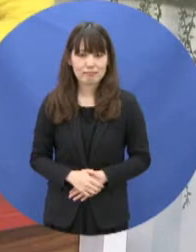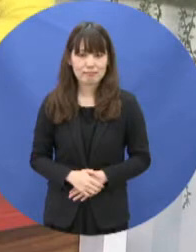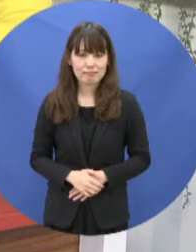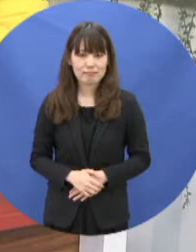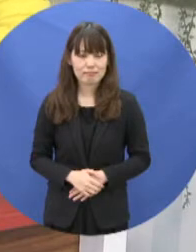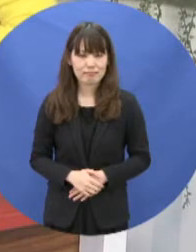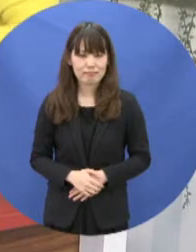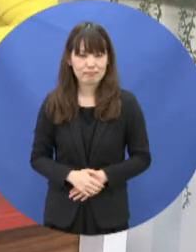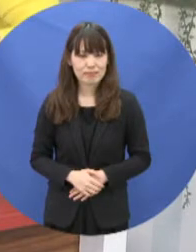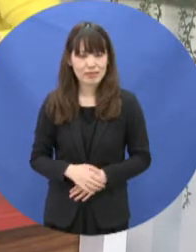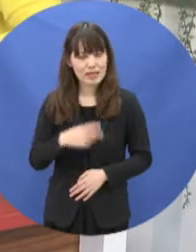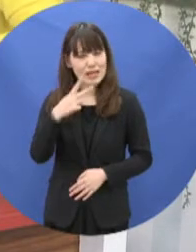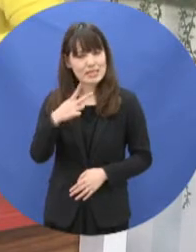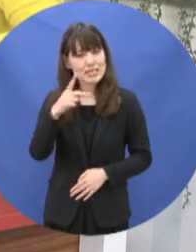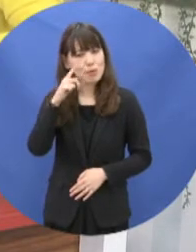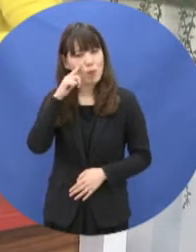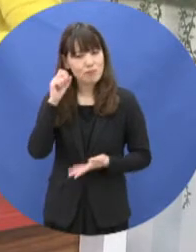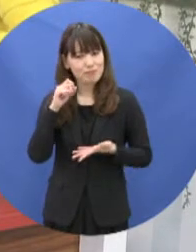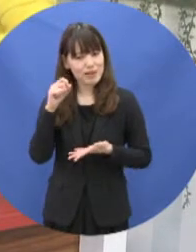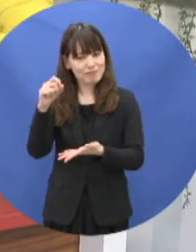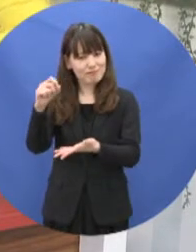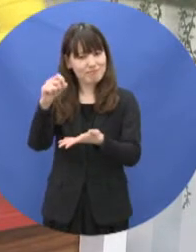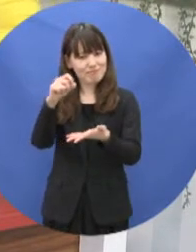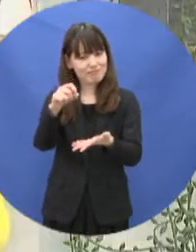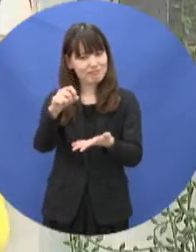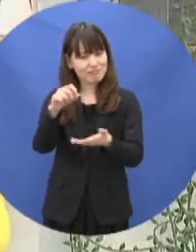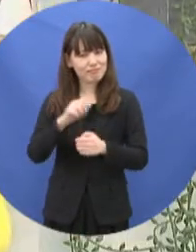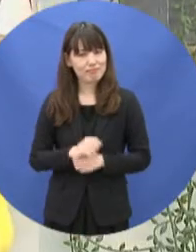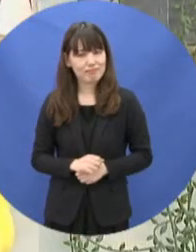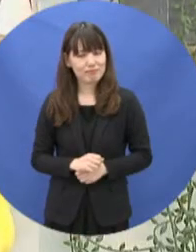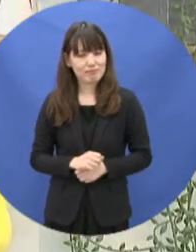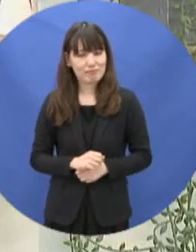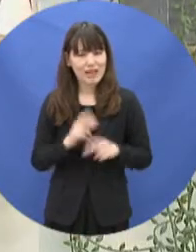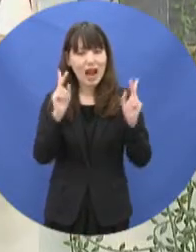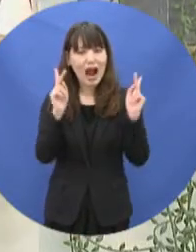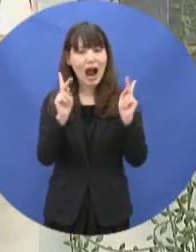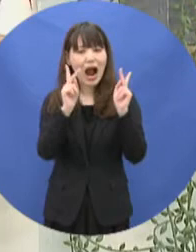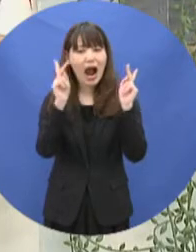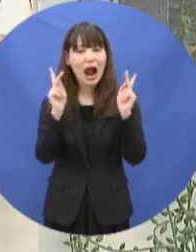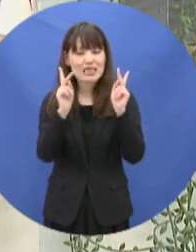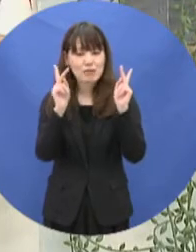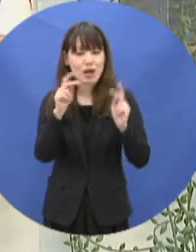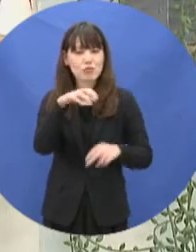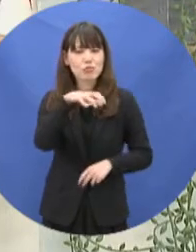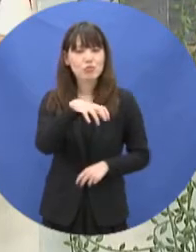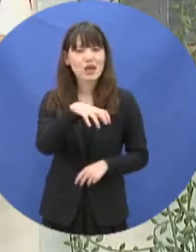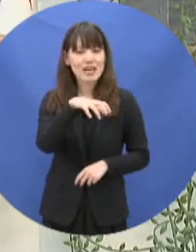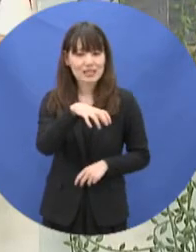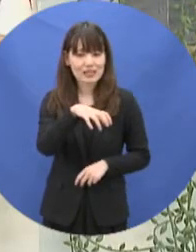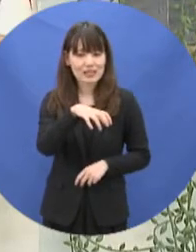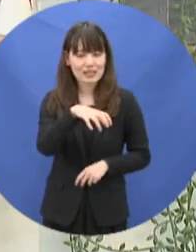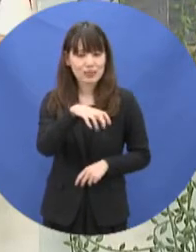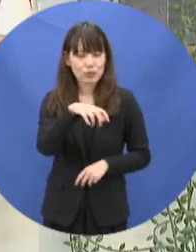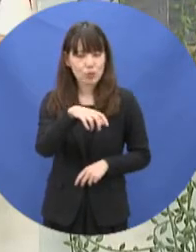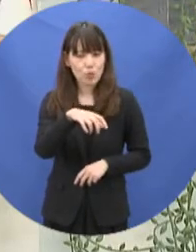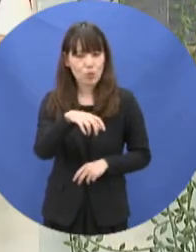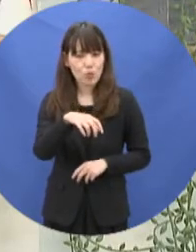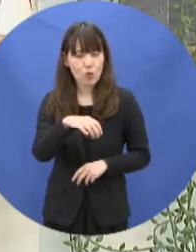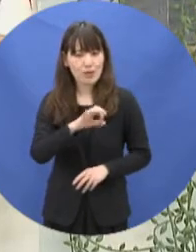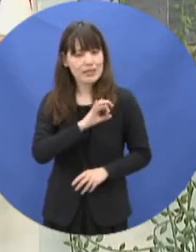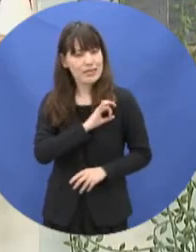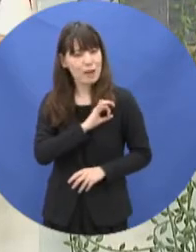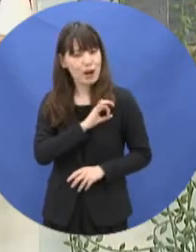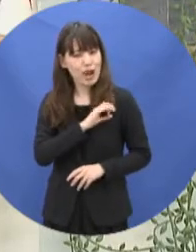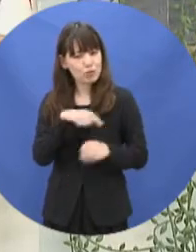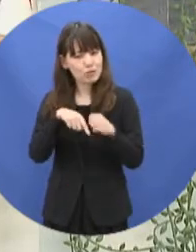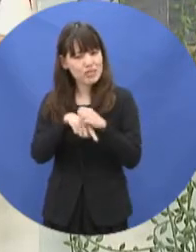さて田村さんに第2問です。 は い、かつて江坂にあったカーニバルプラザ、 はいはい、 その名前の由来